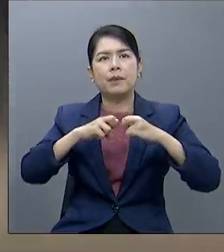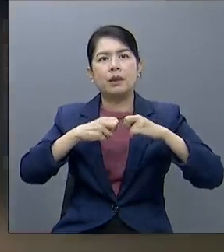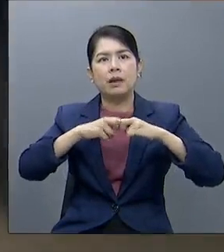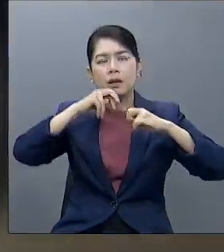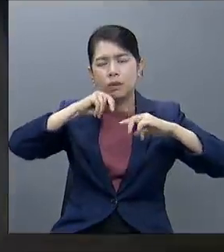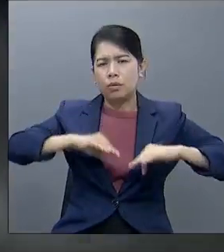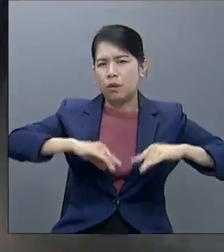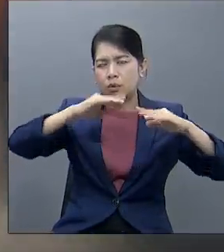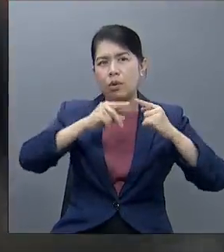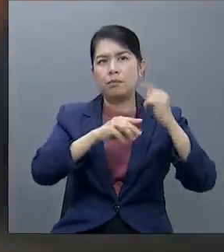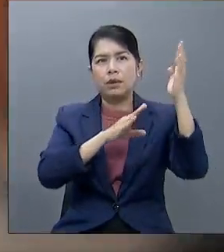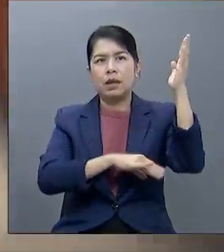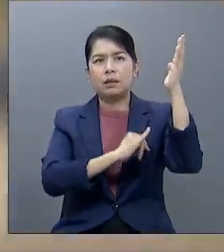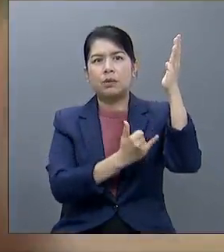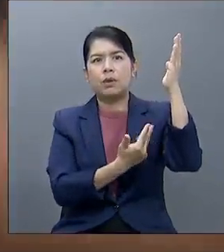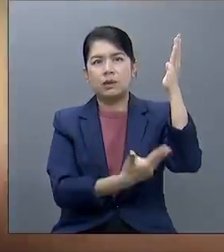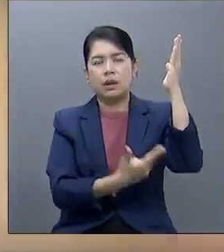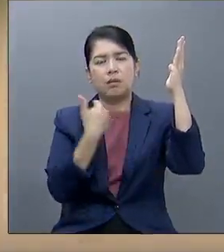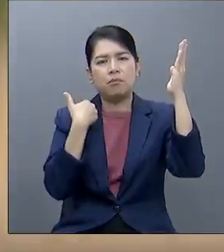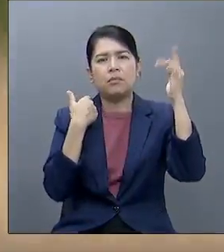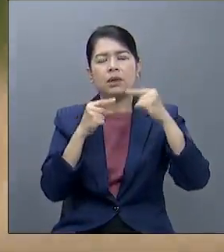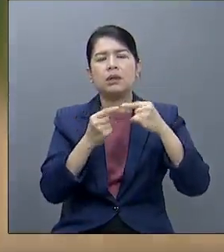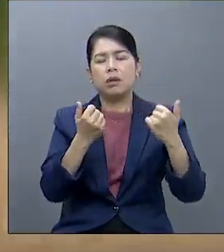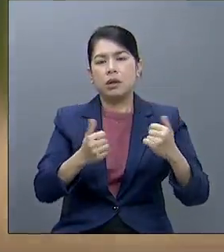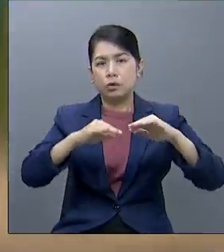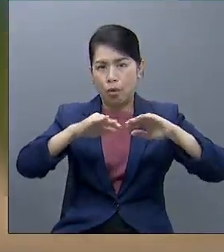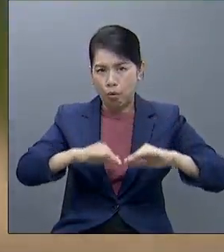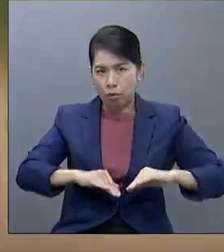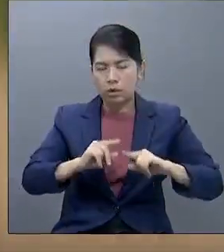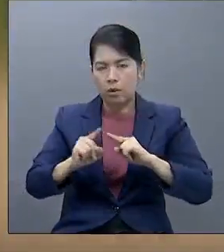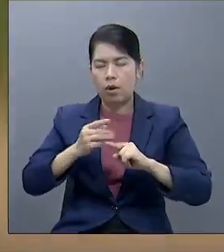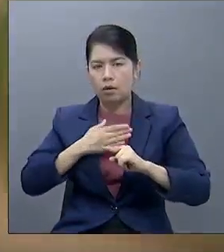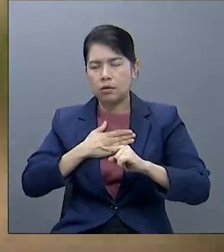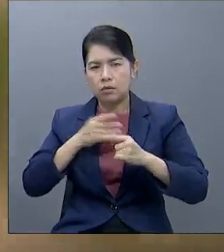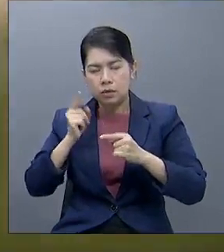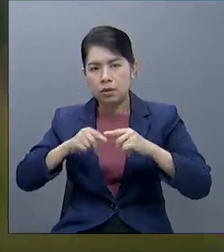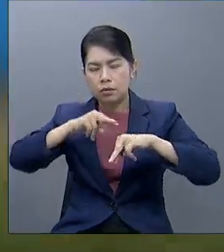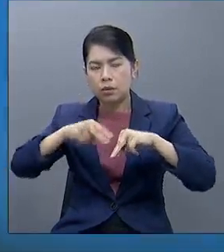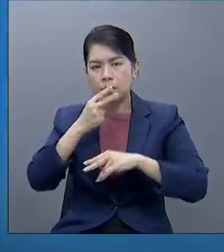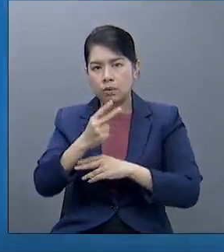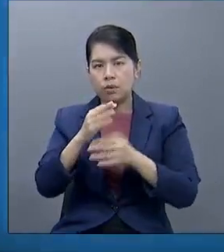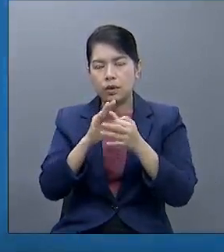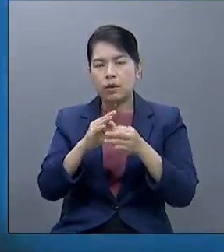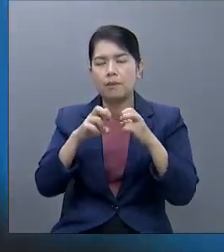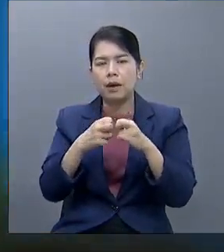ชายแดนใต้ครั้งนี้แม้มีแนวโน้มคลี่คลายลงแล้วแต่ก็ต้องเฝ้าระวังโรคระบาดในศูนย์อพยพด้วยนะ